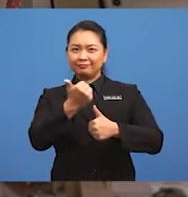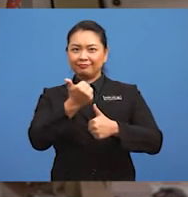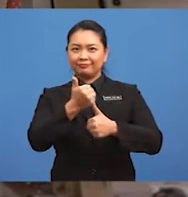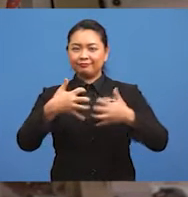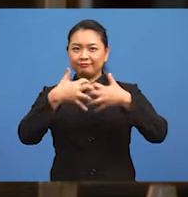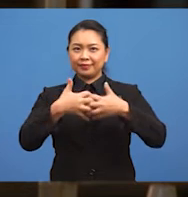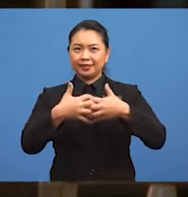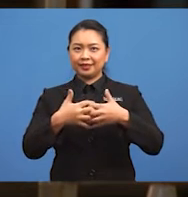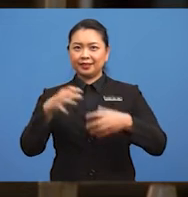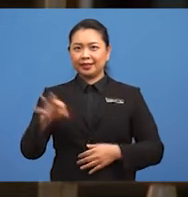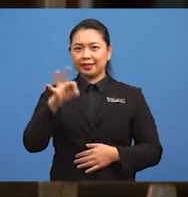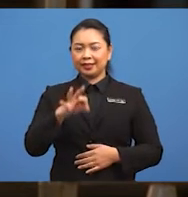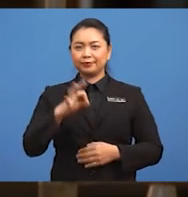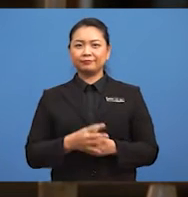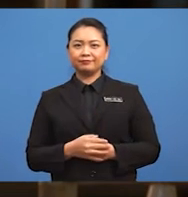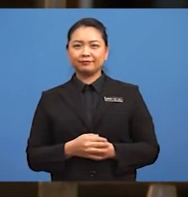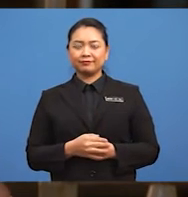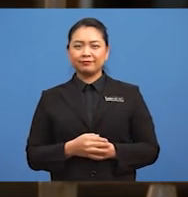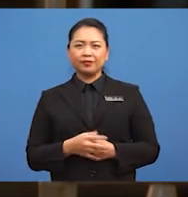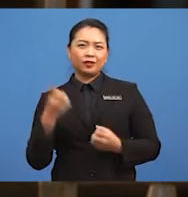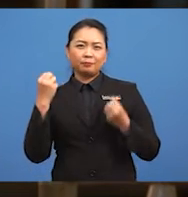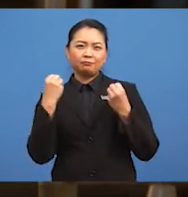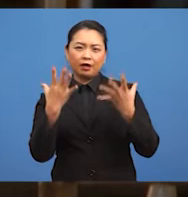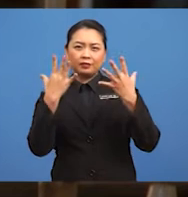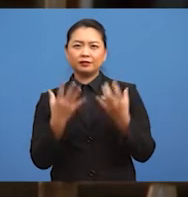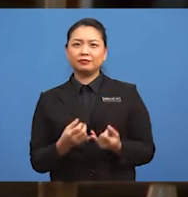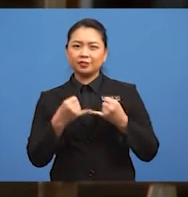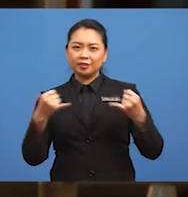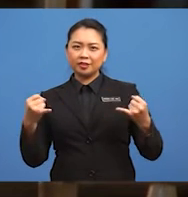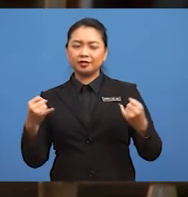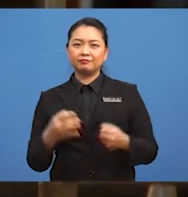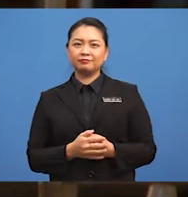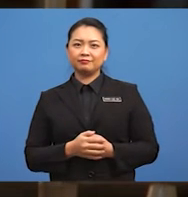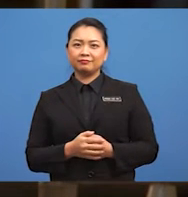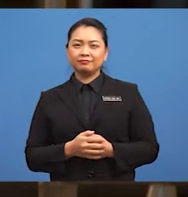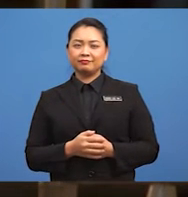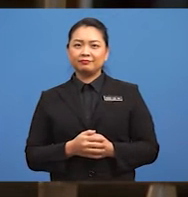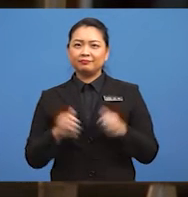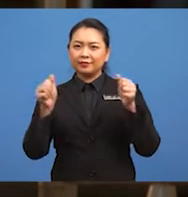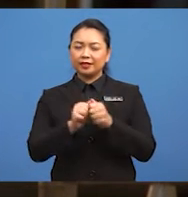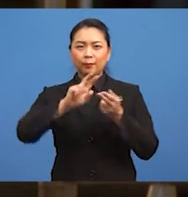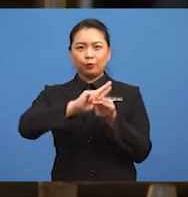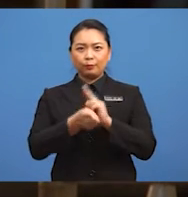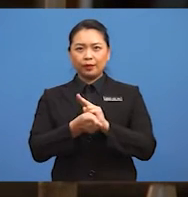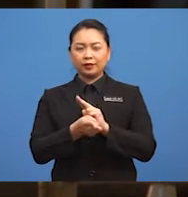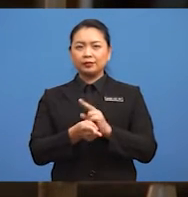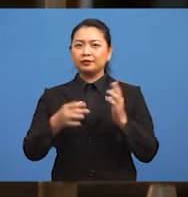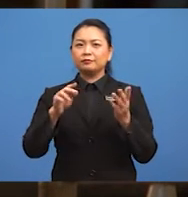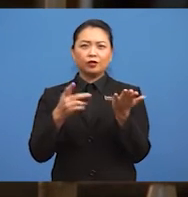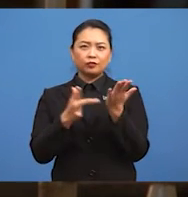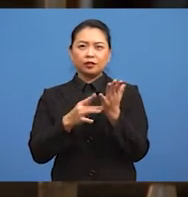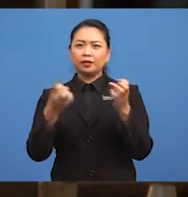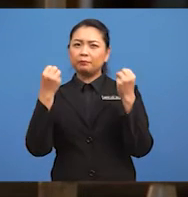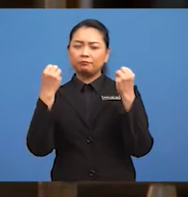mesin jahit. Mesin jahit ada pelbagai jenis. Seiring dengan perubahan dan perkembangan teknologi,